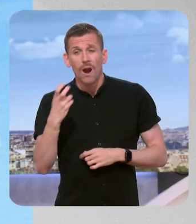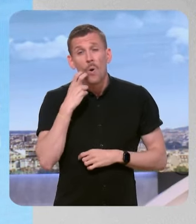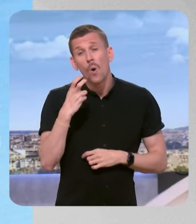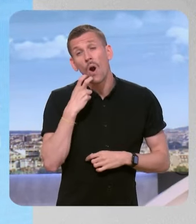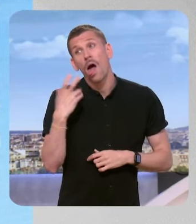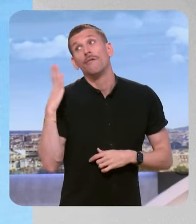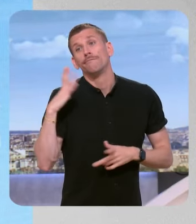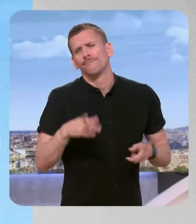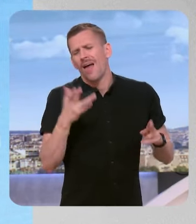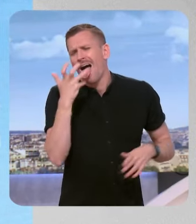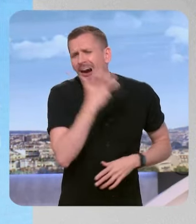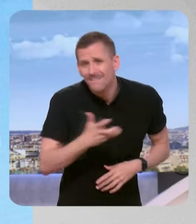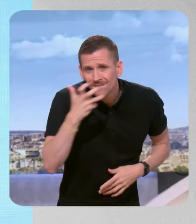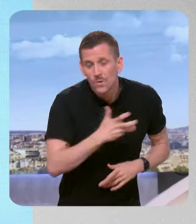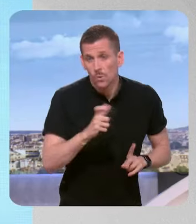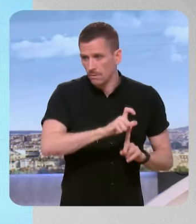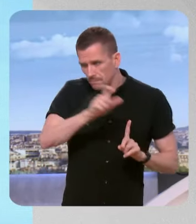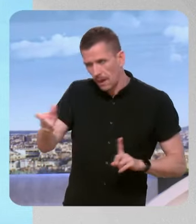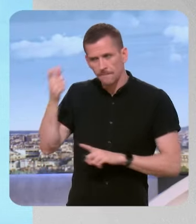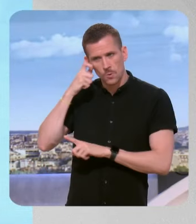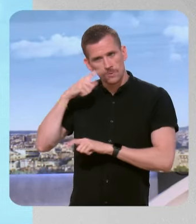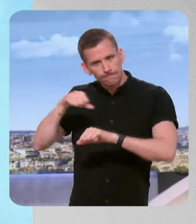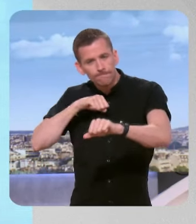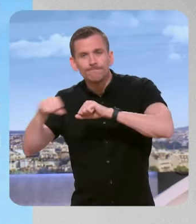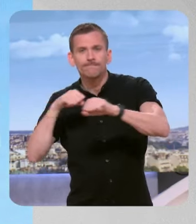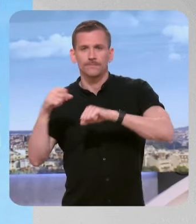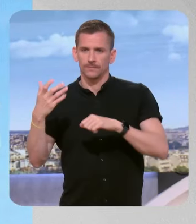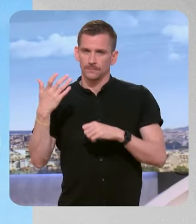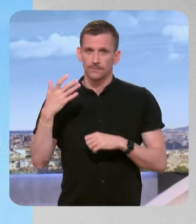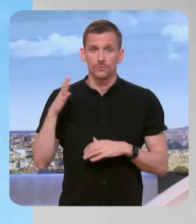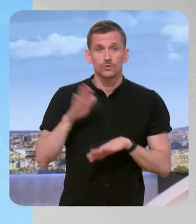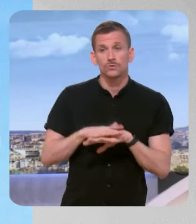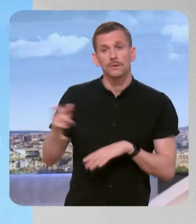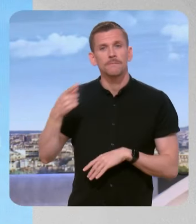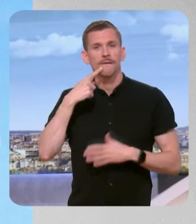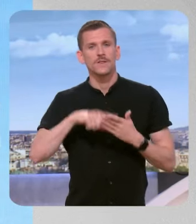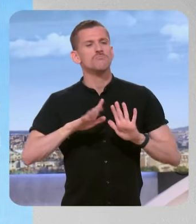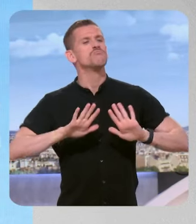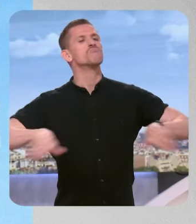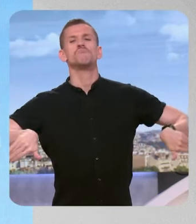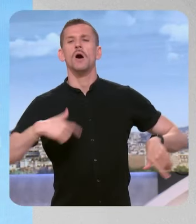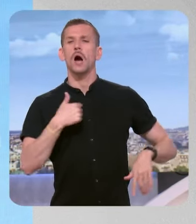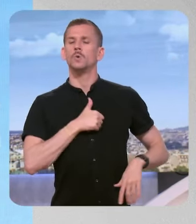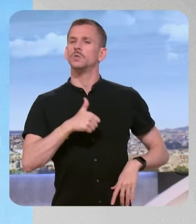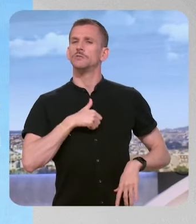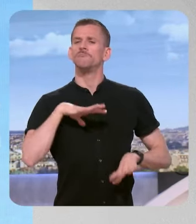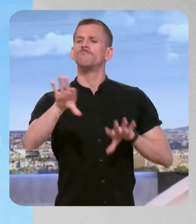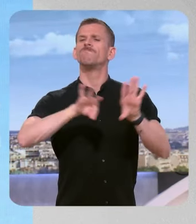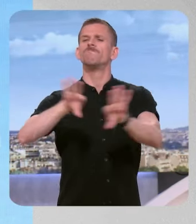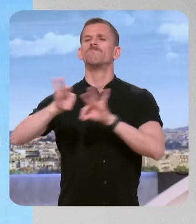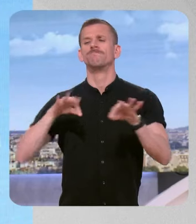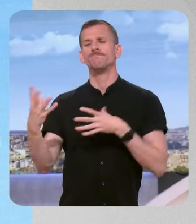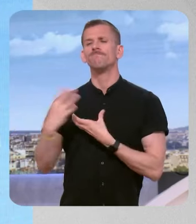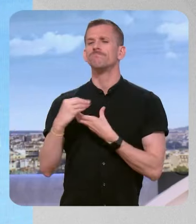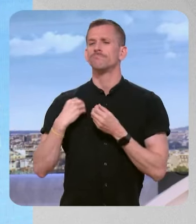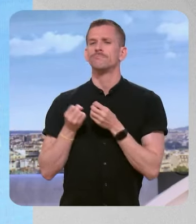choisi il n'a pas fait ce choix il a choisi il a choisi du débauchage individuel il a aujourd'hui une majorité relative le pays est en